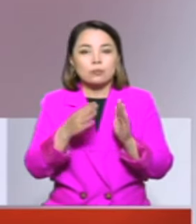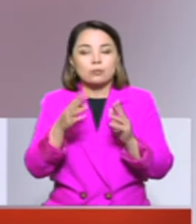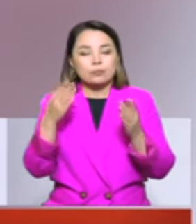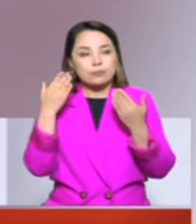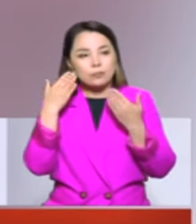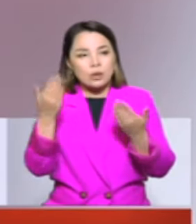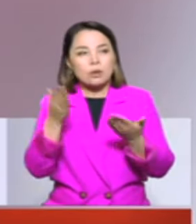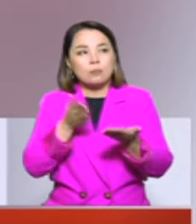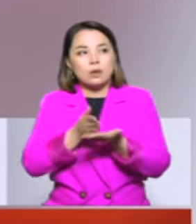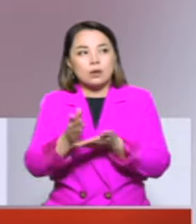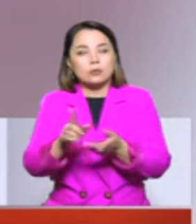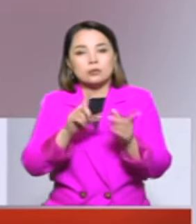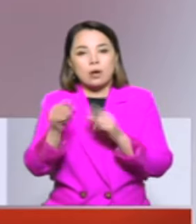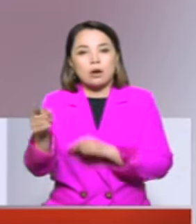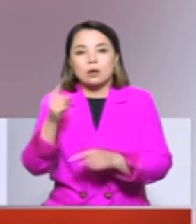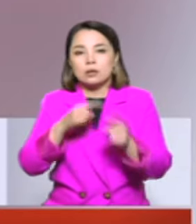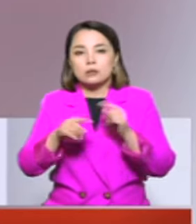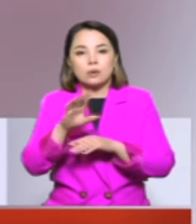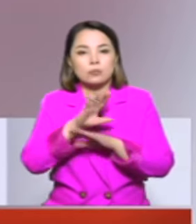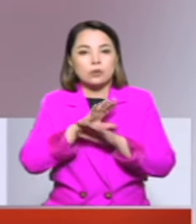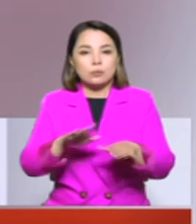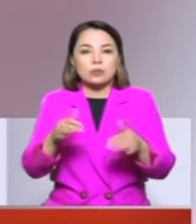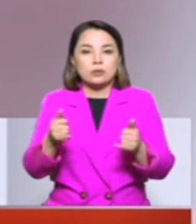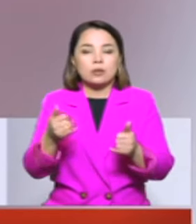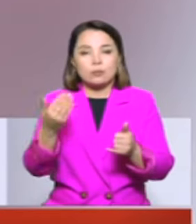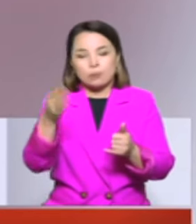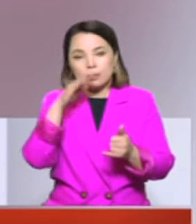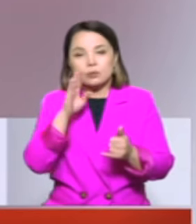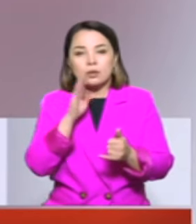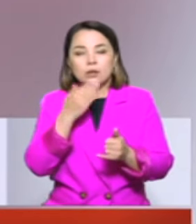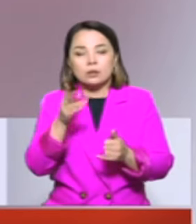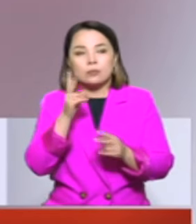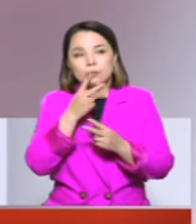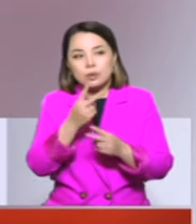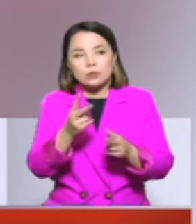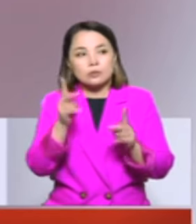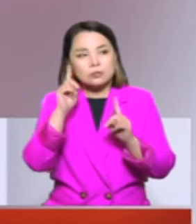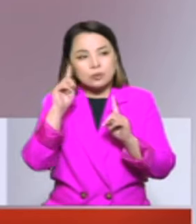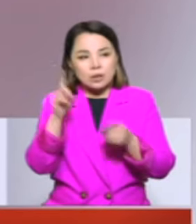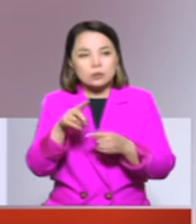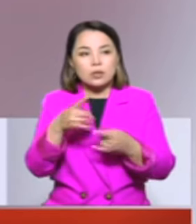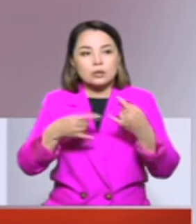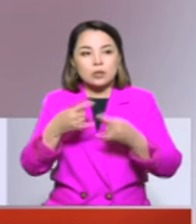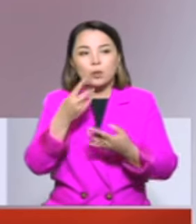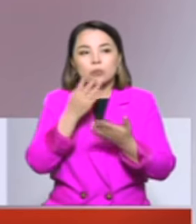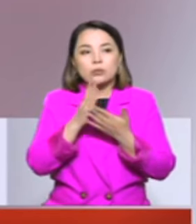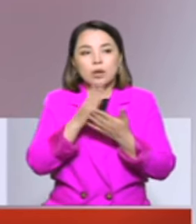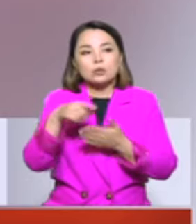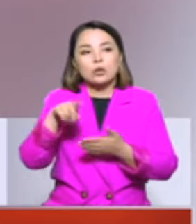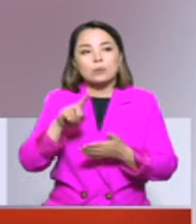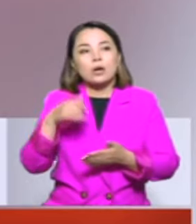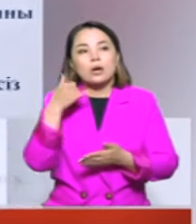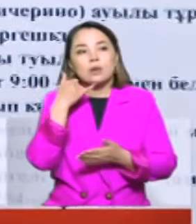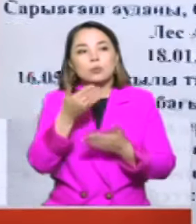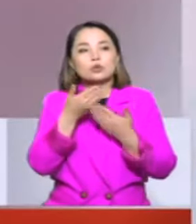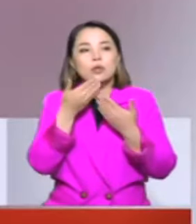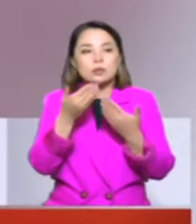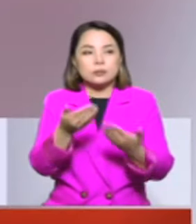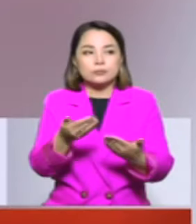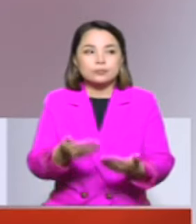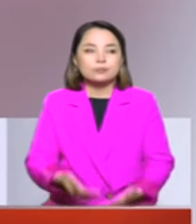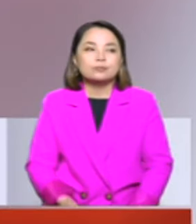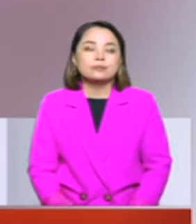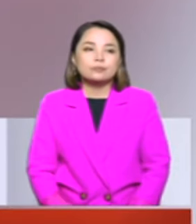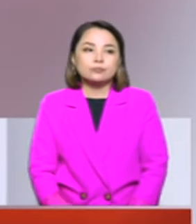белгісіз бағытқа шығып кетіп, қайта оралмаған. Баланың ата-анасы көрген білгендер болса, мына экранда көрсетілген нөмірге хабарласуды сұрайды.